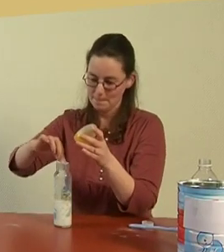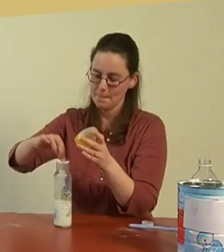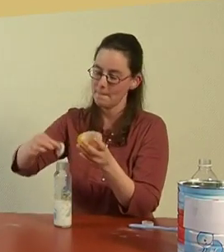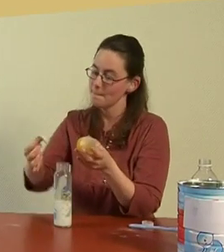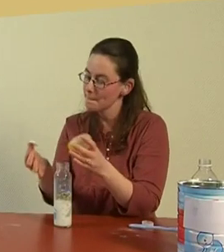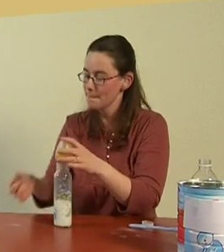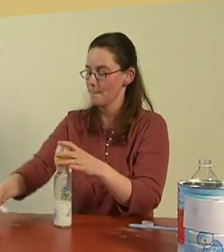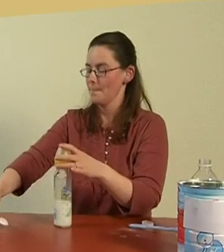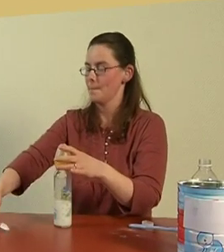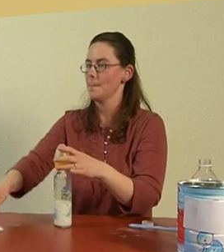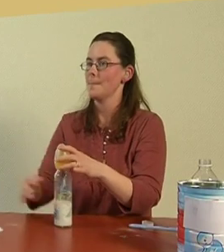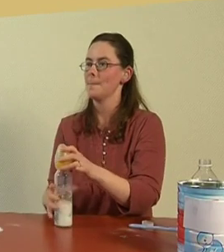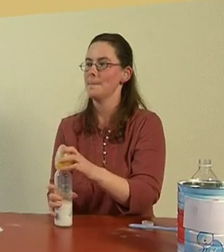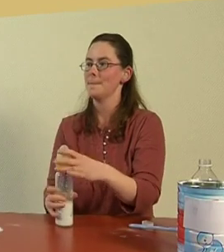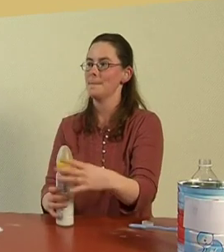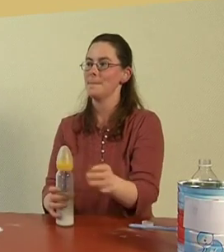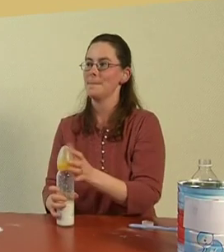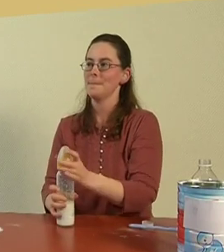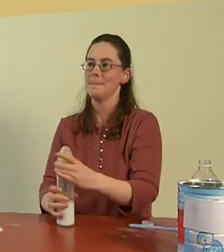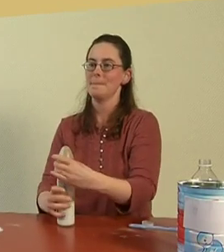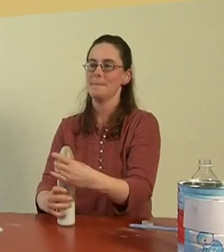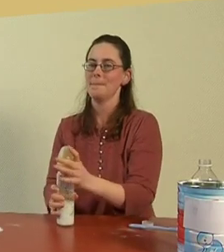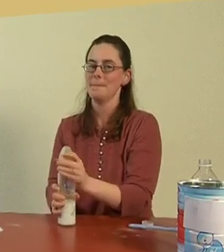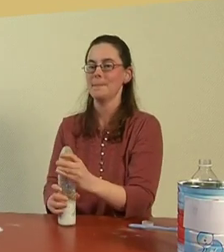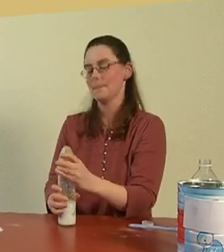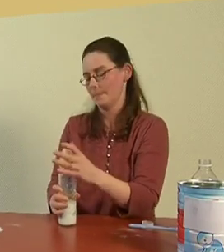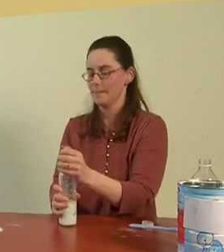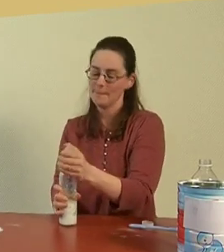Donc il ne faut pas oublier de l'enlever.